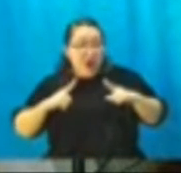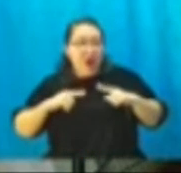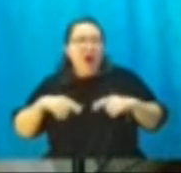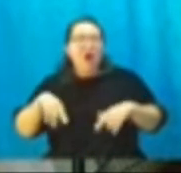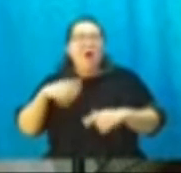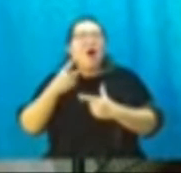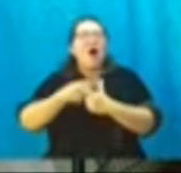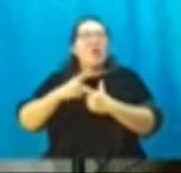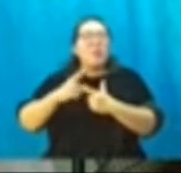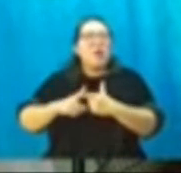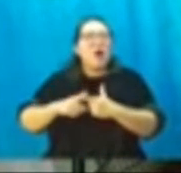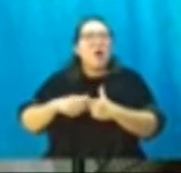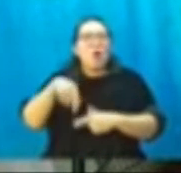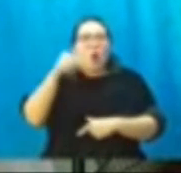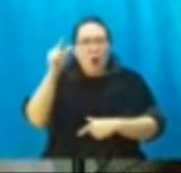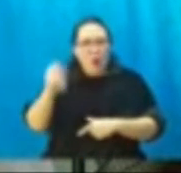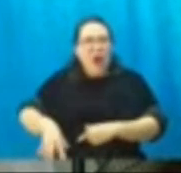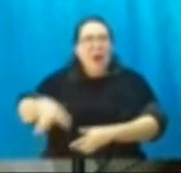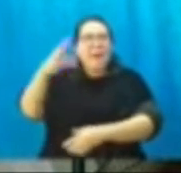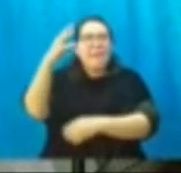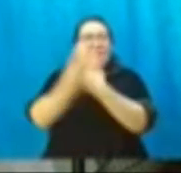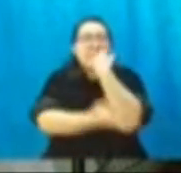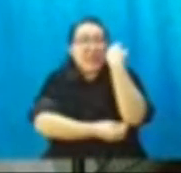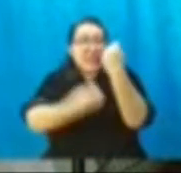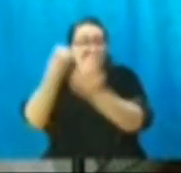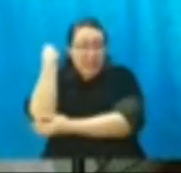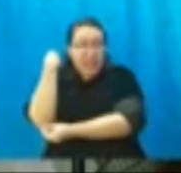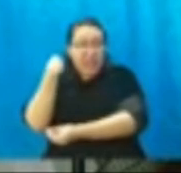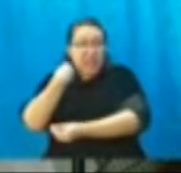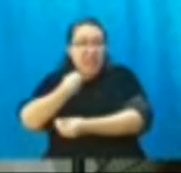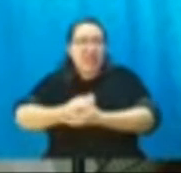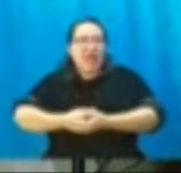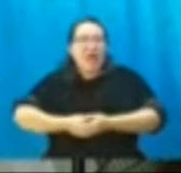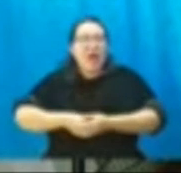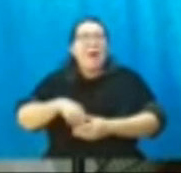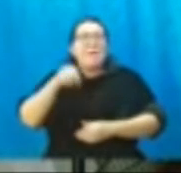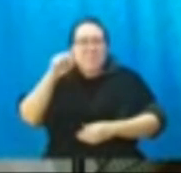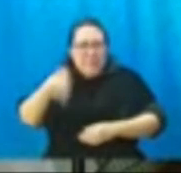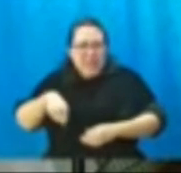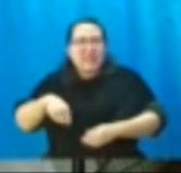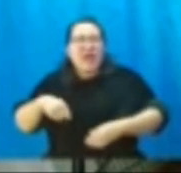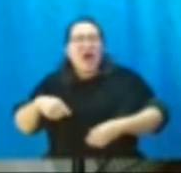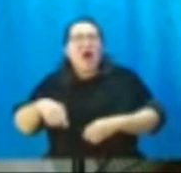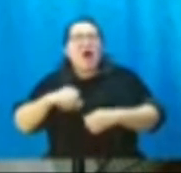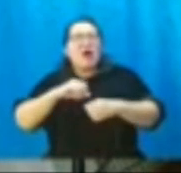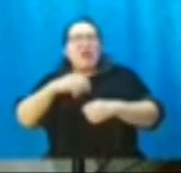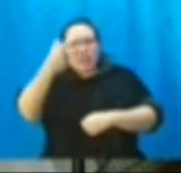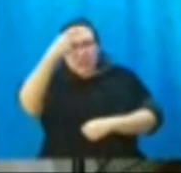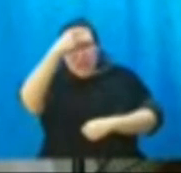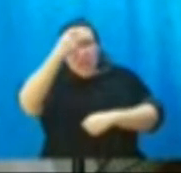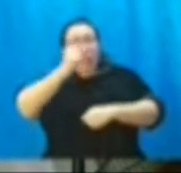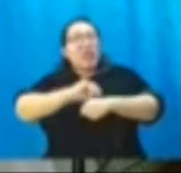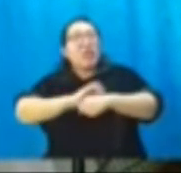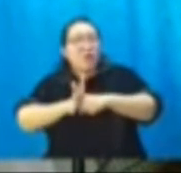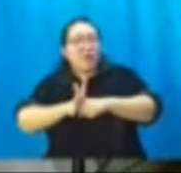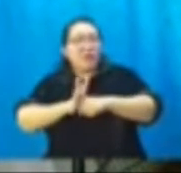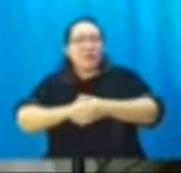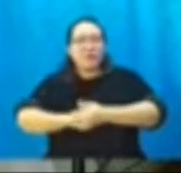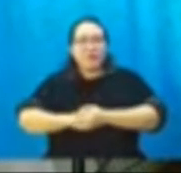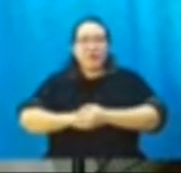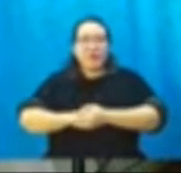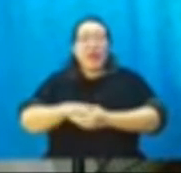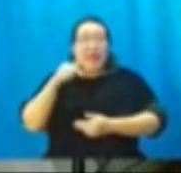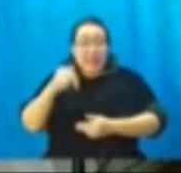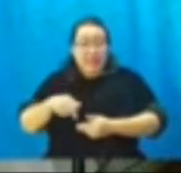orang awam ataukah Imam bahkan biarawan Uskup pun kena ia bahkan di Indonesia